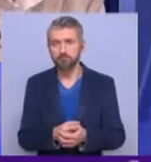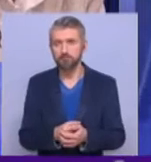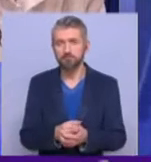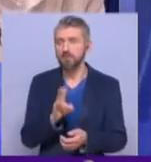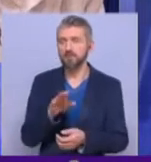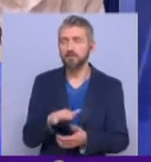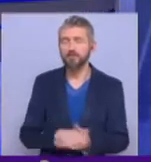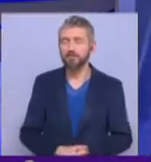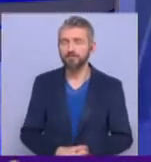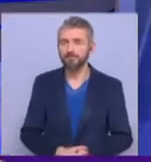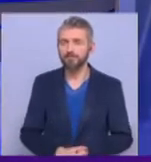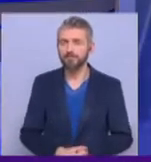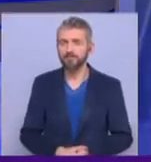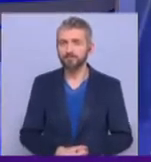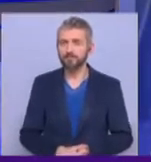Нет.